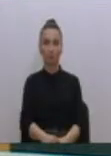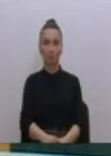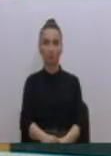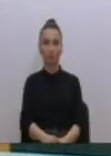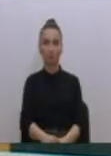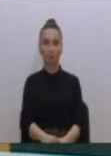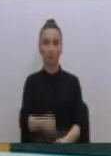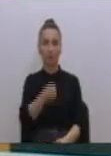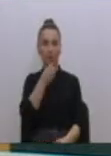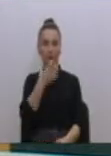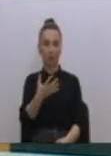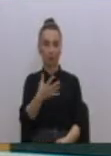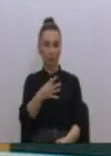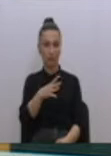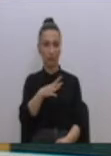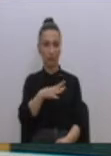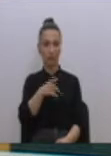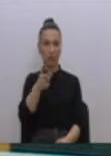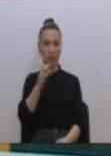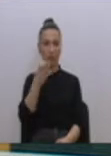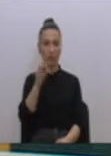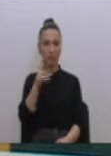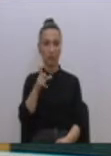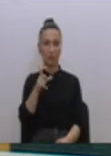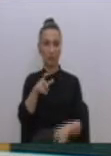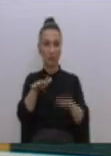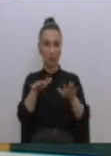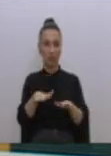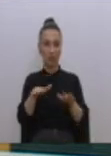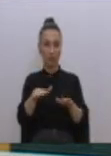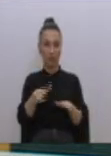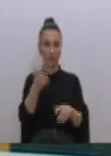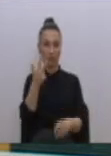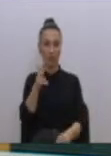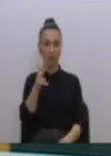Cargit, ești gamosul aici, ca Roman Gotsevici, adgil din Sanzu.